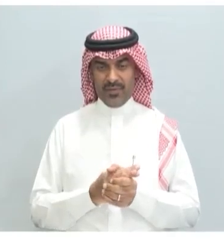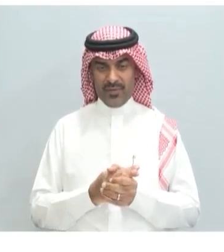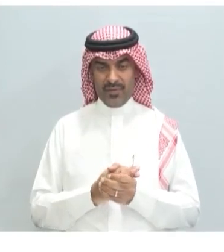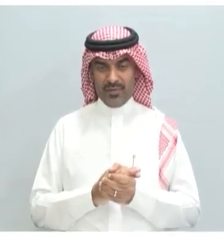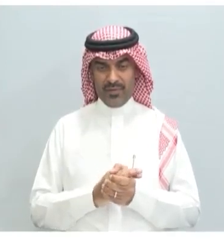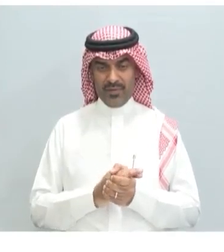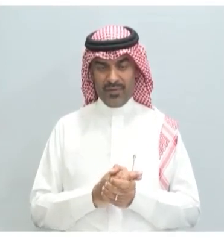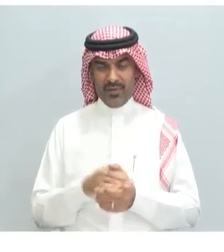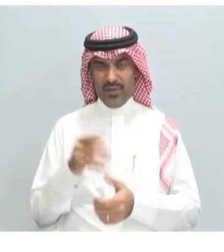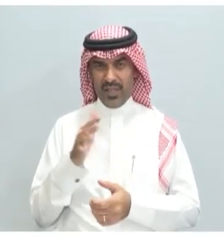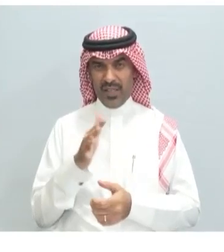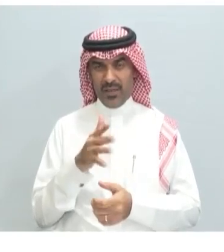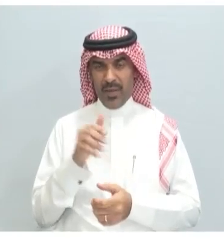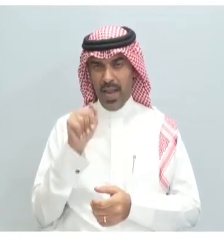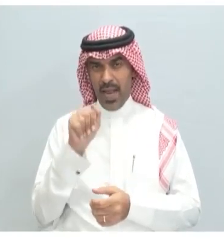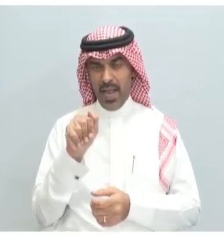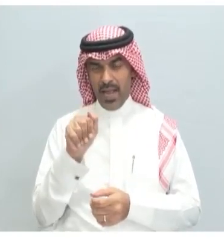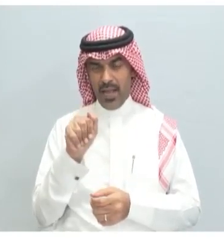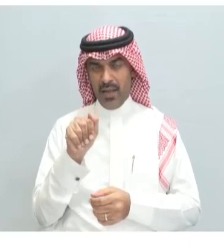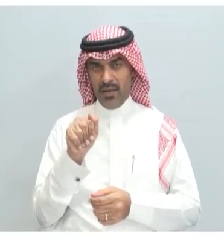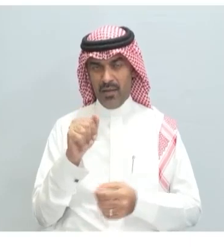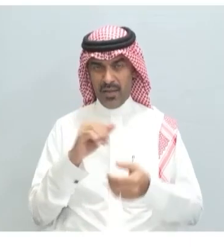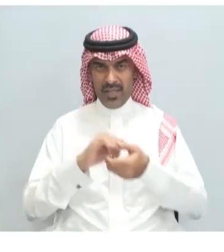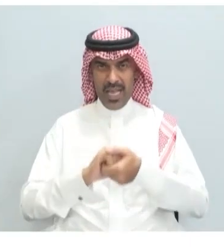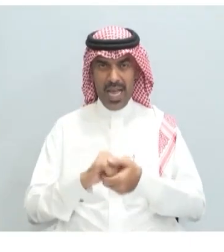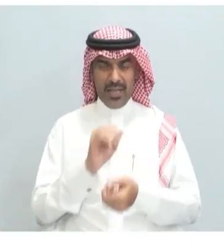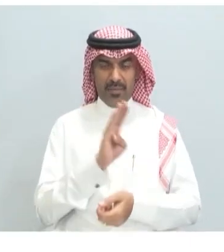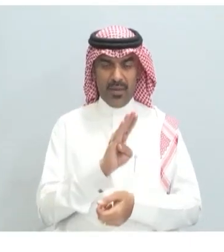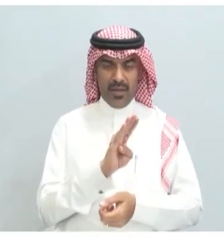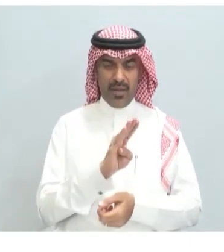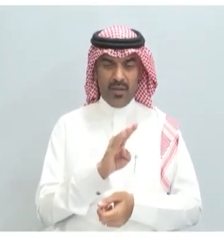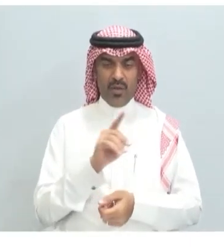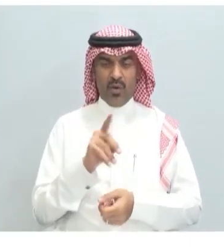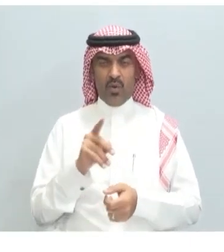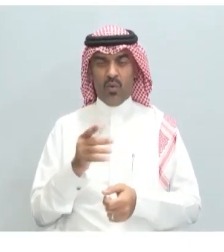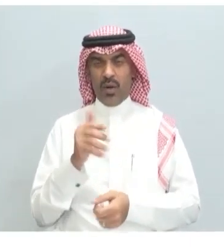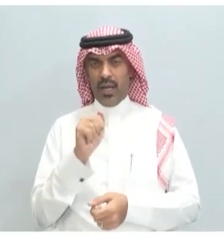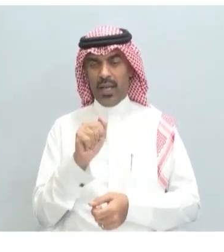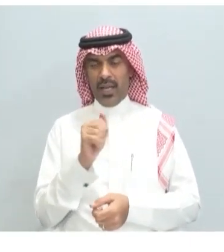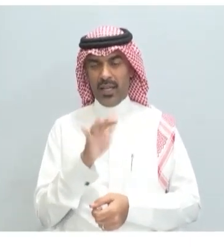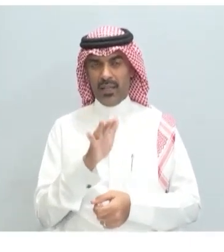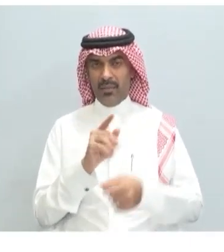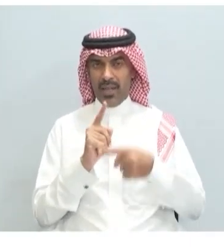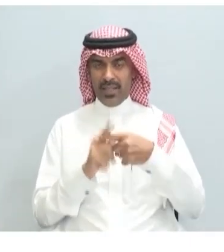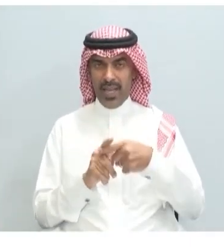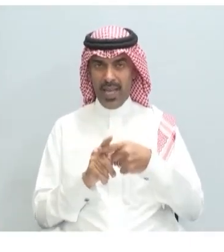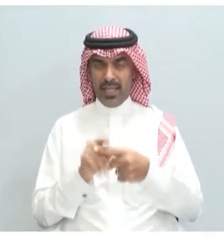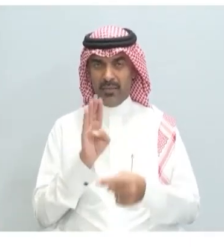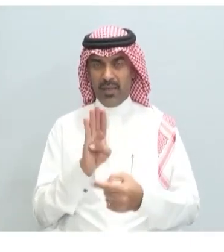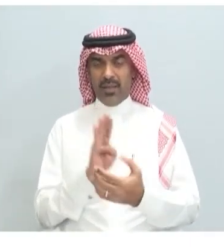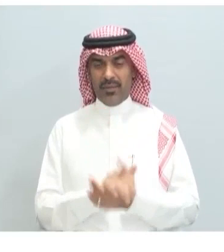فردي فاحتمال الاي اتحاد البي هو احتمال الاي زائدا احتمال